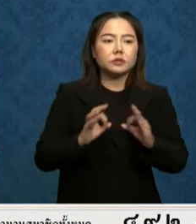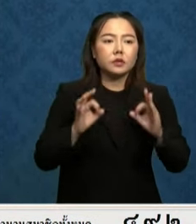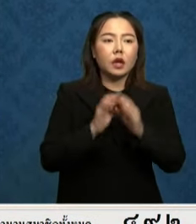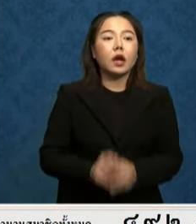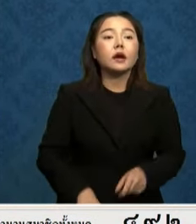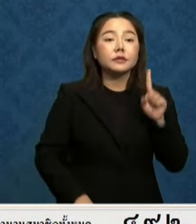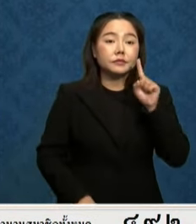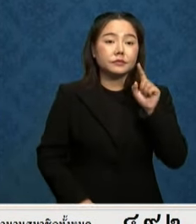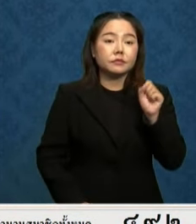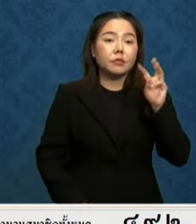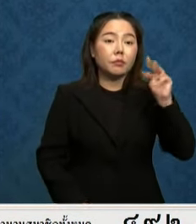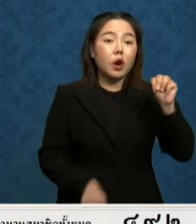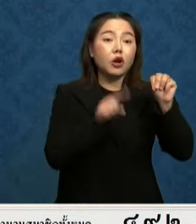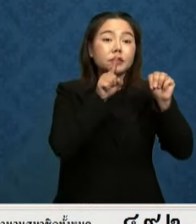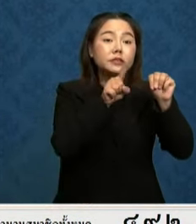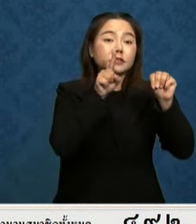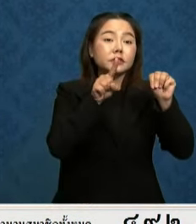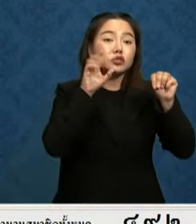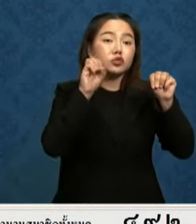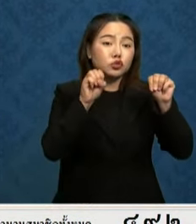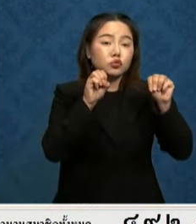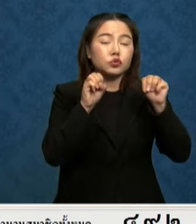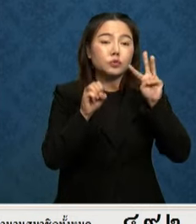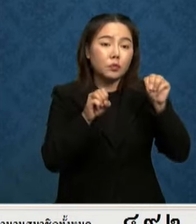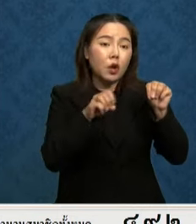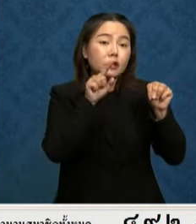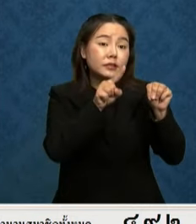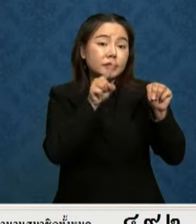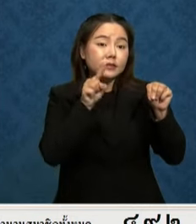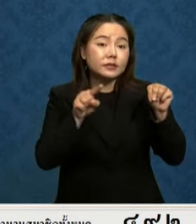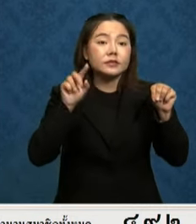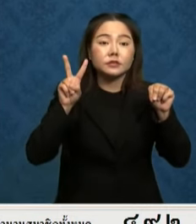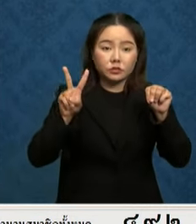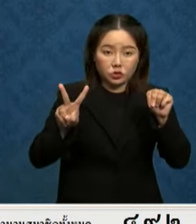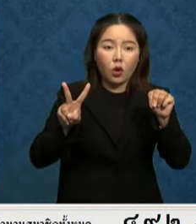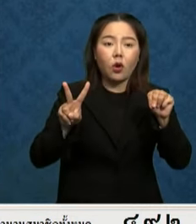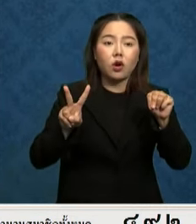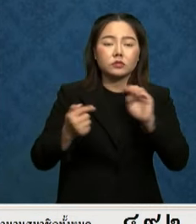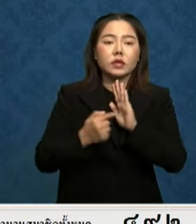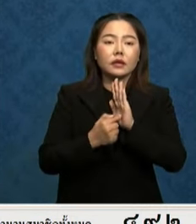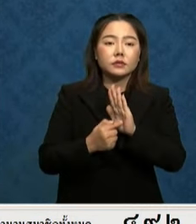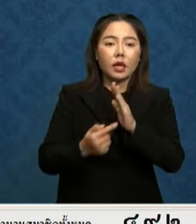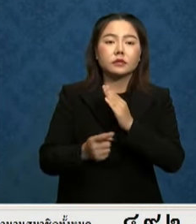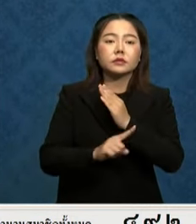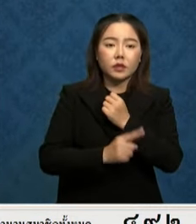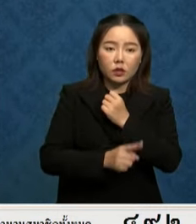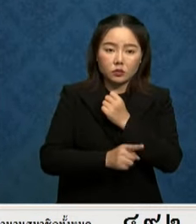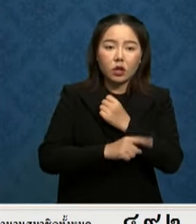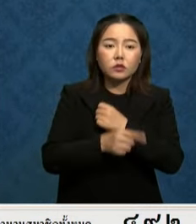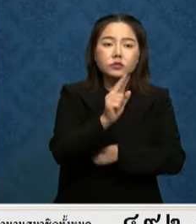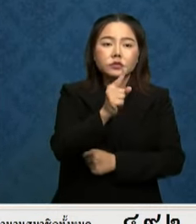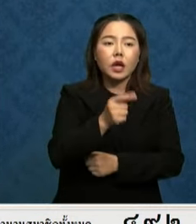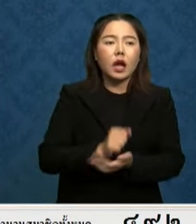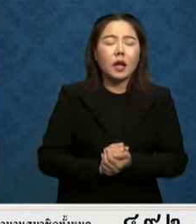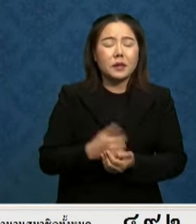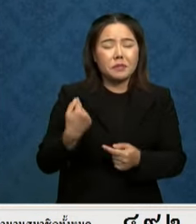ก 1.12,ทีนี้ผมอยากจะเรียกร้องว่า คนเดีวทมี ผมสรุปไปแล้วในรายงานมันมีเป